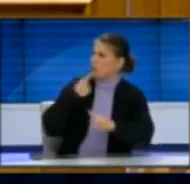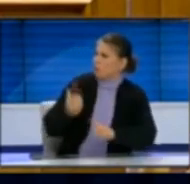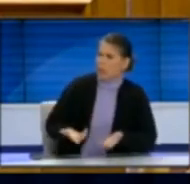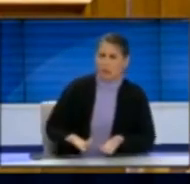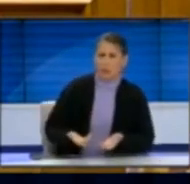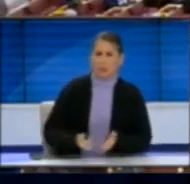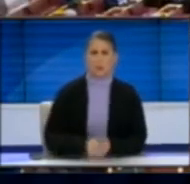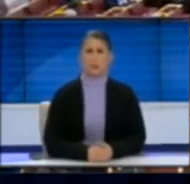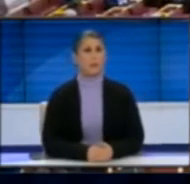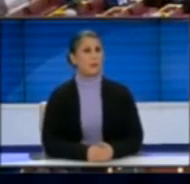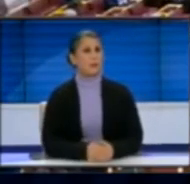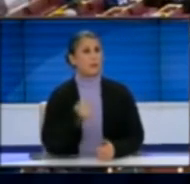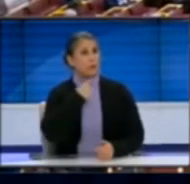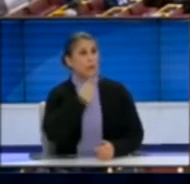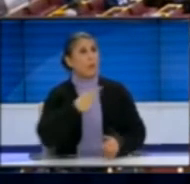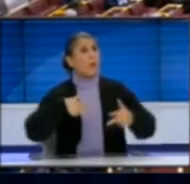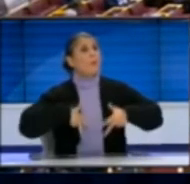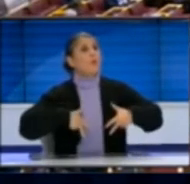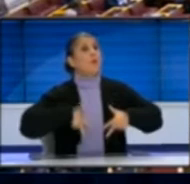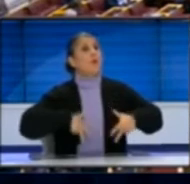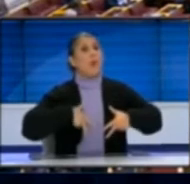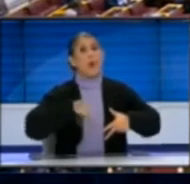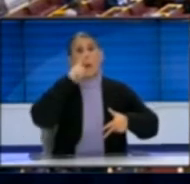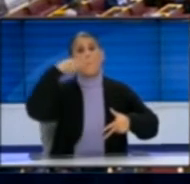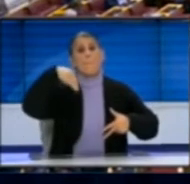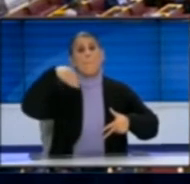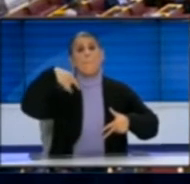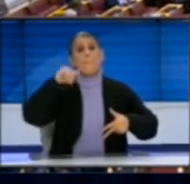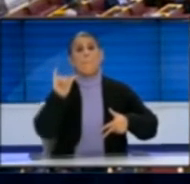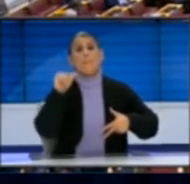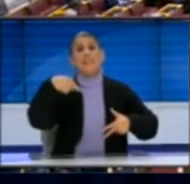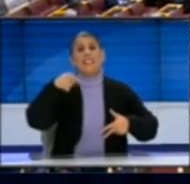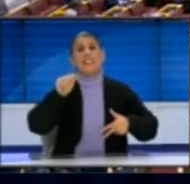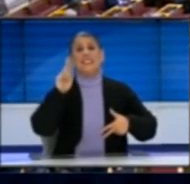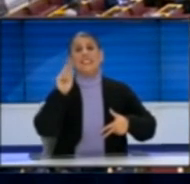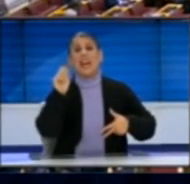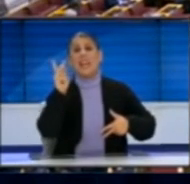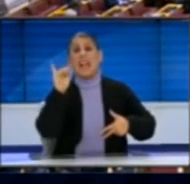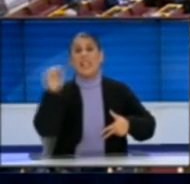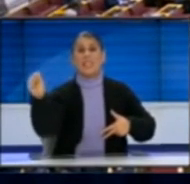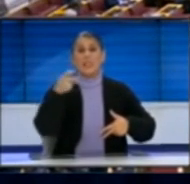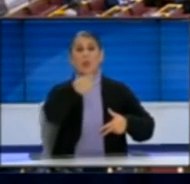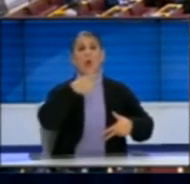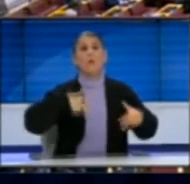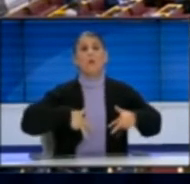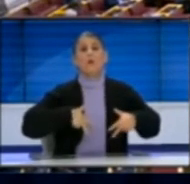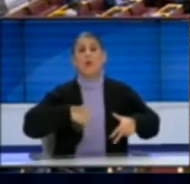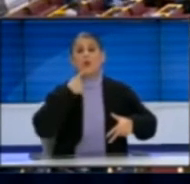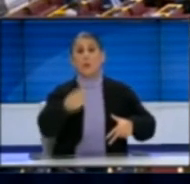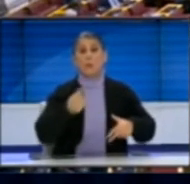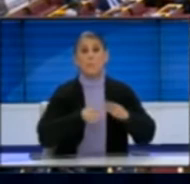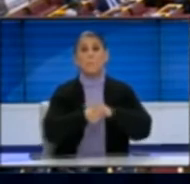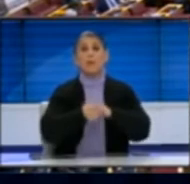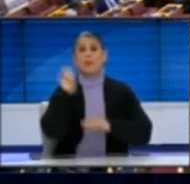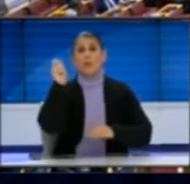Ο κύριος, ο Υπουργός, ο κύριος Μηταράκης, ο Υπουργός σας το είπε, ο κύριος Μηταράκης, ο Υπουργός